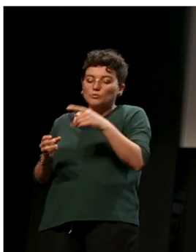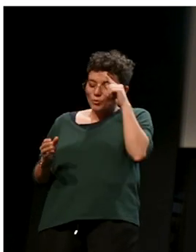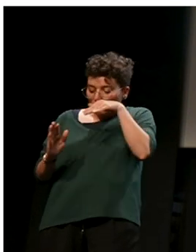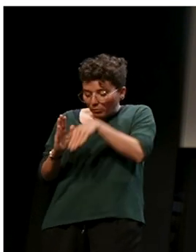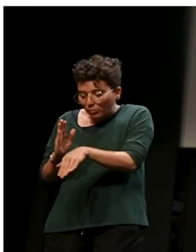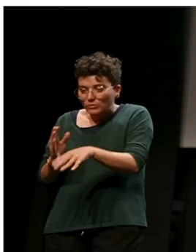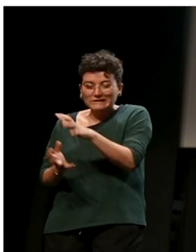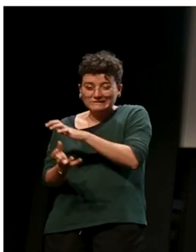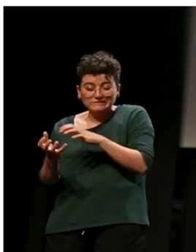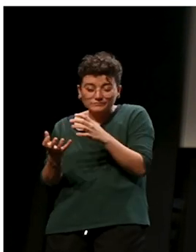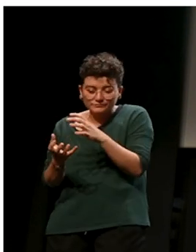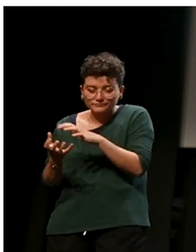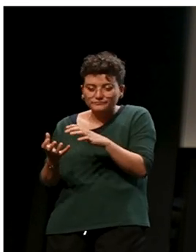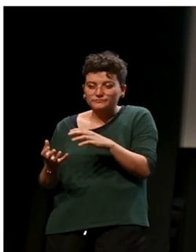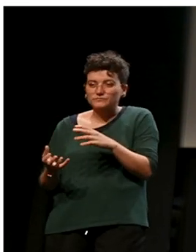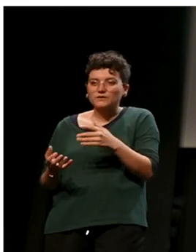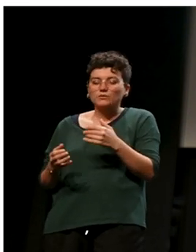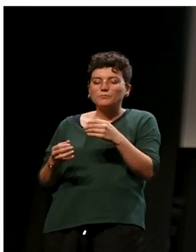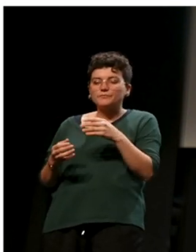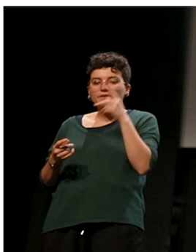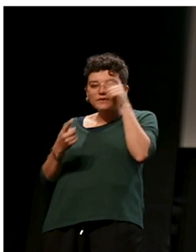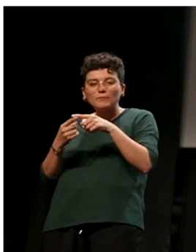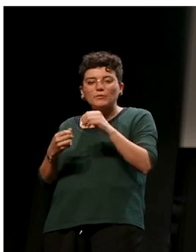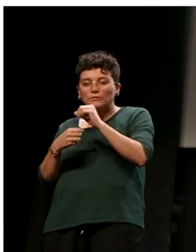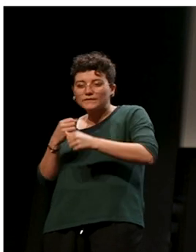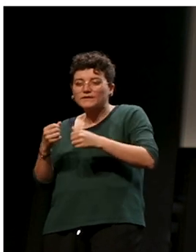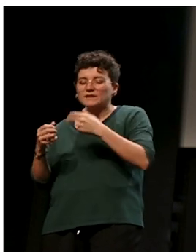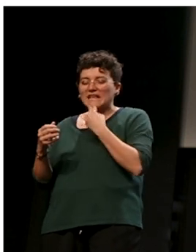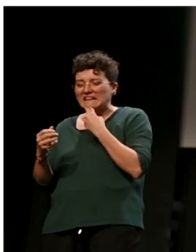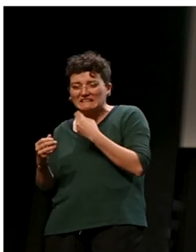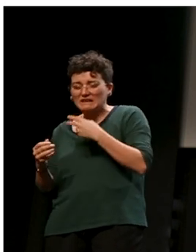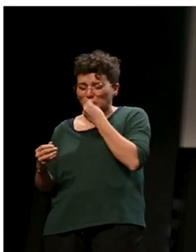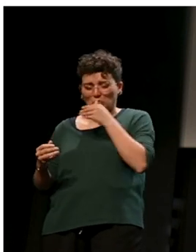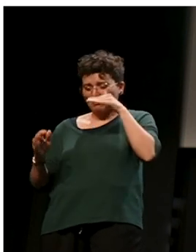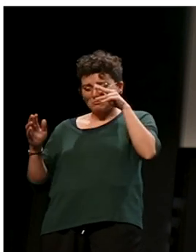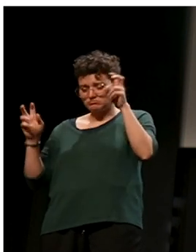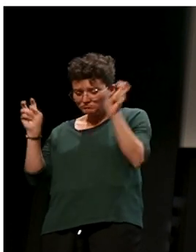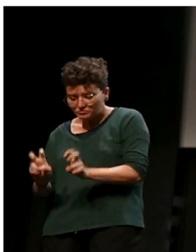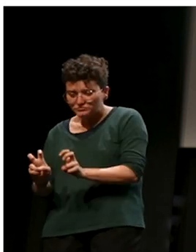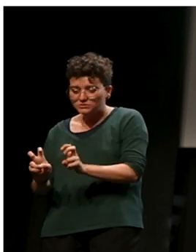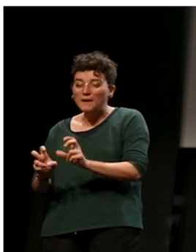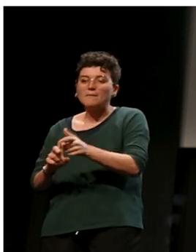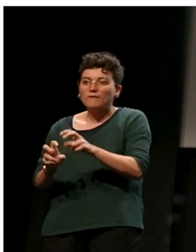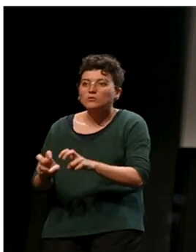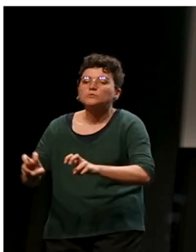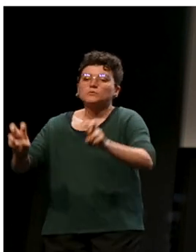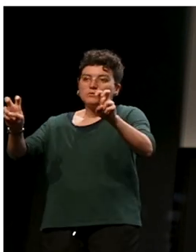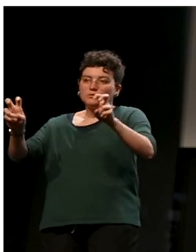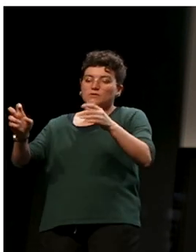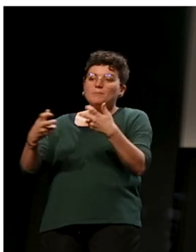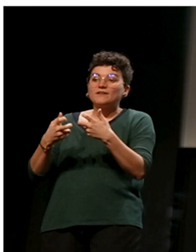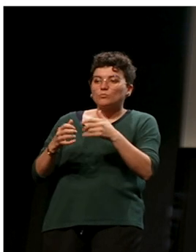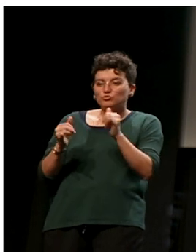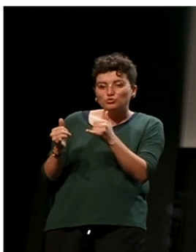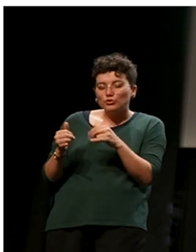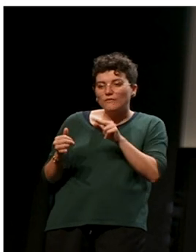industrielles, la qualité. Rendez-vous dans 2 ans, on verra à Cannes, ou à Ager, ou à Essen, voir la qualité générale. Et puis, tout d'un coup, il va y avoir des choses, des jeux par leur qualité. Là, je parle